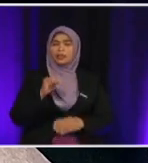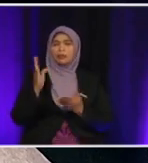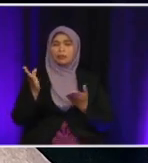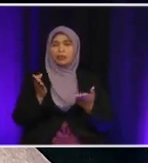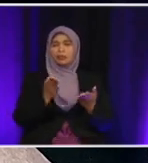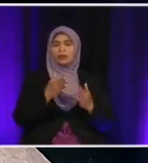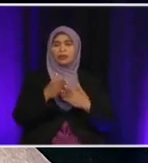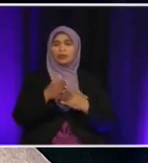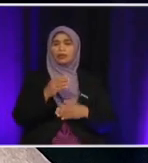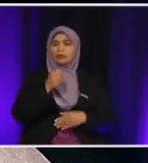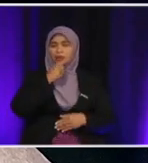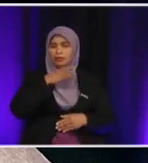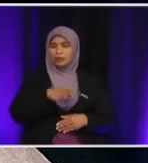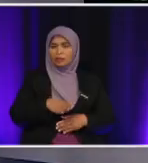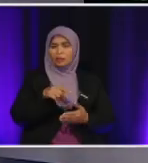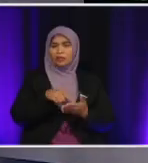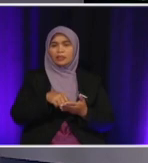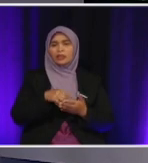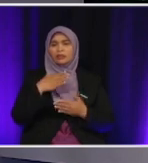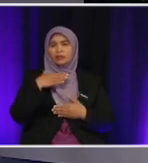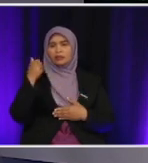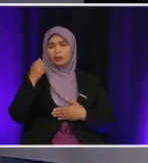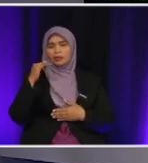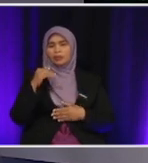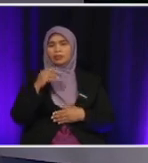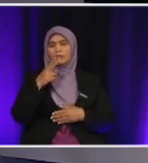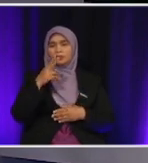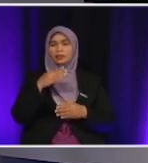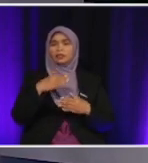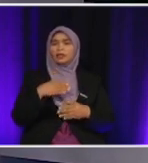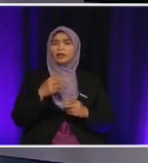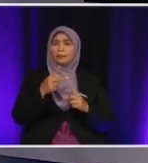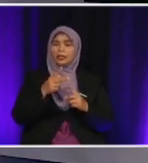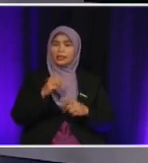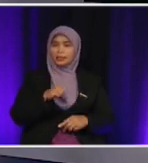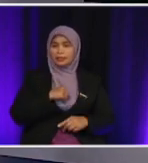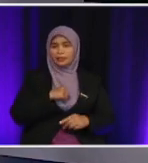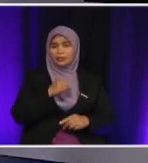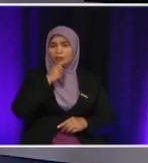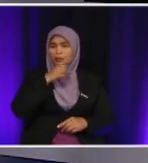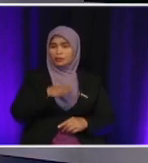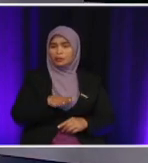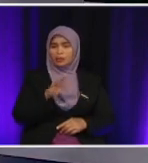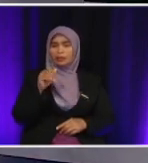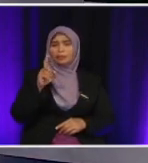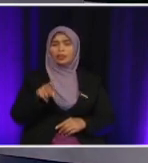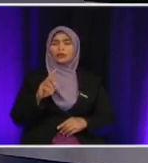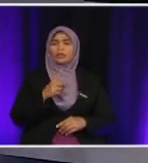Alaihi Wasallam inilah Dia kehebatan yang terdapat pada diri baginya shallallahu alaihi wasallam yang perlu kita Contohkan